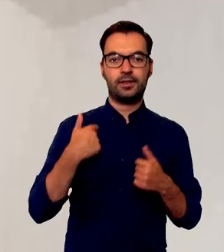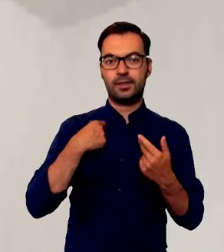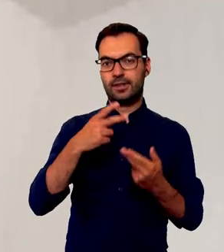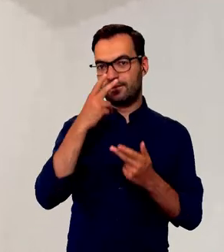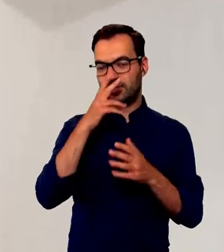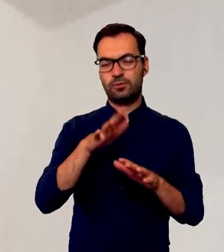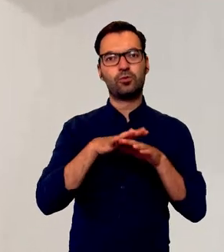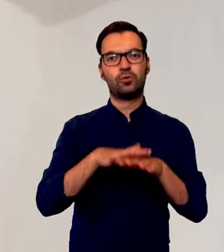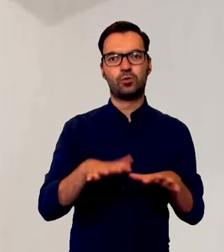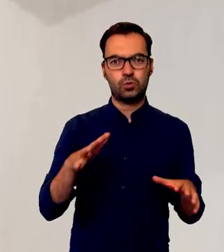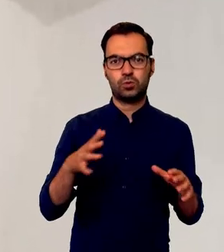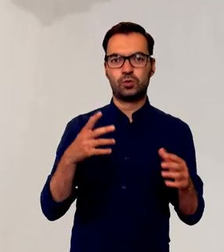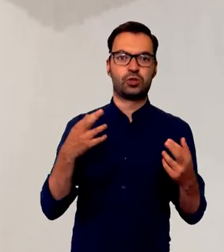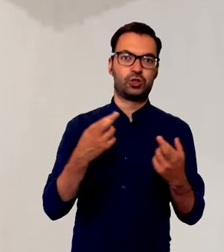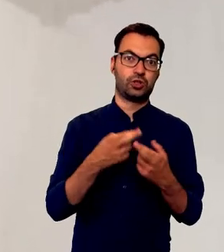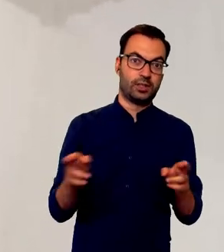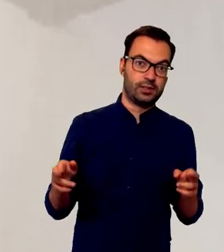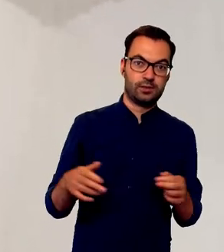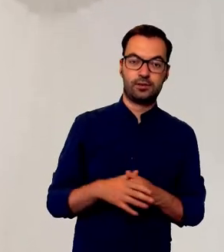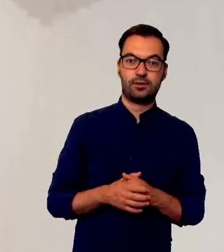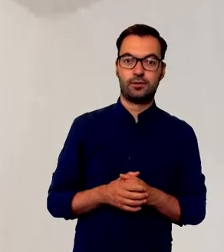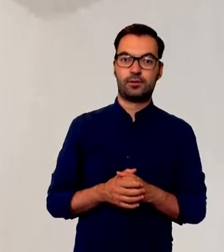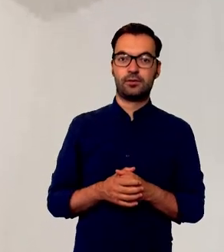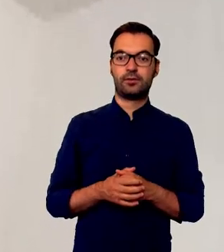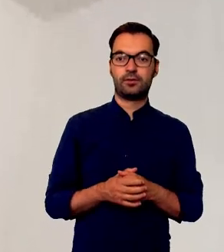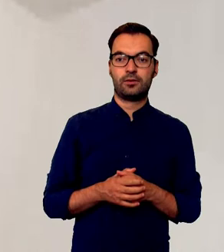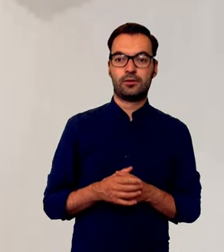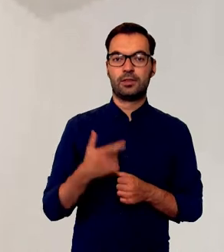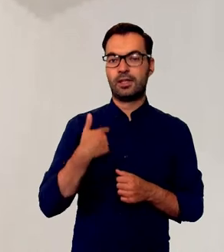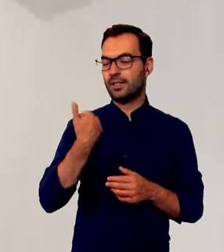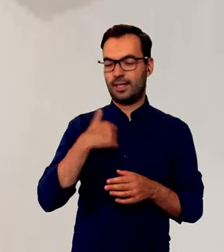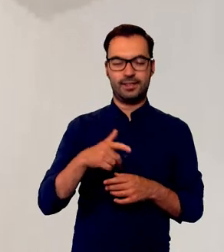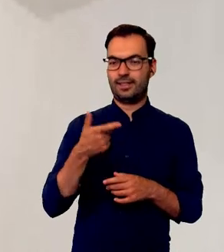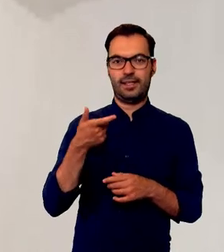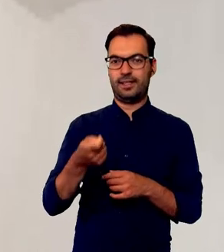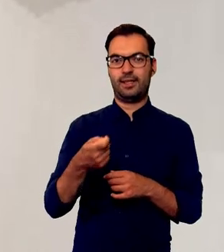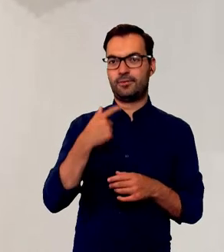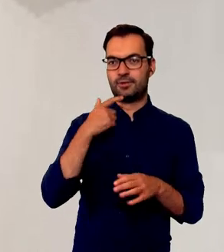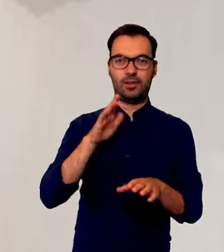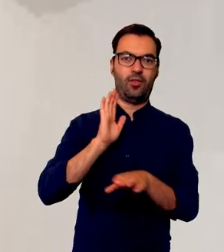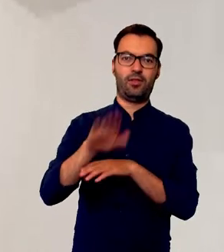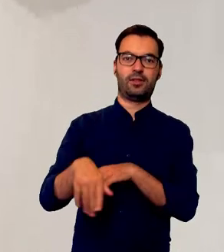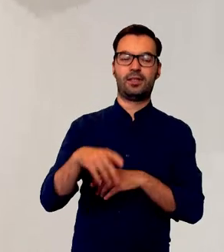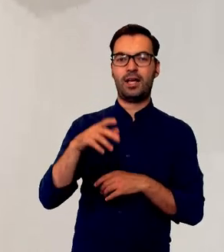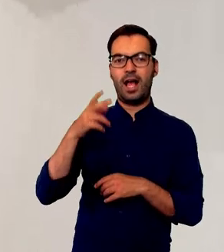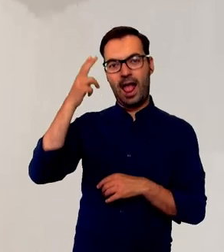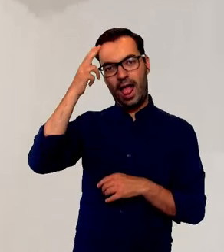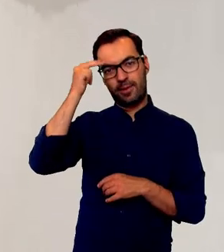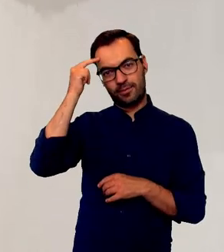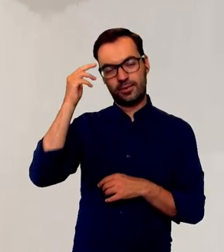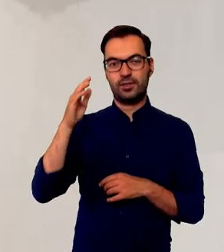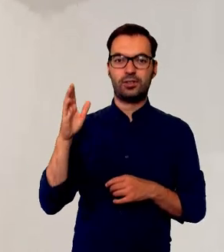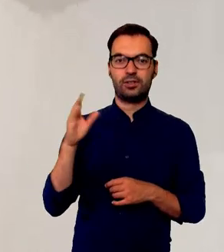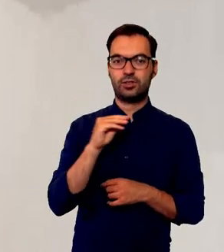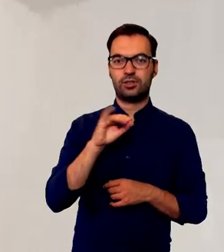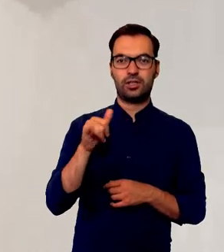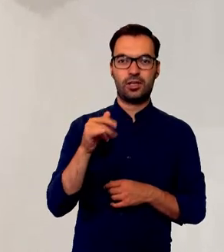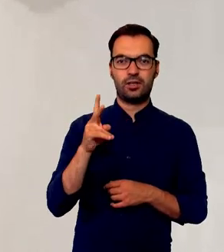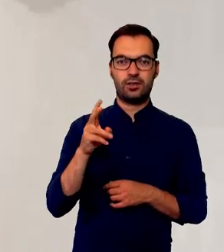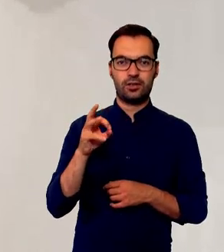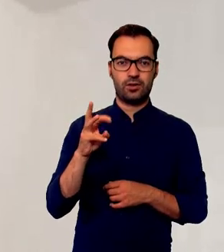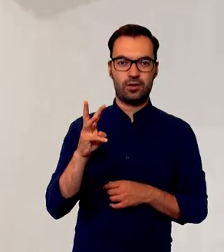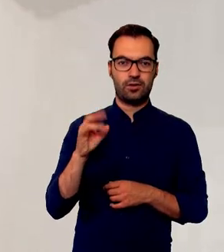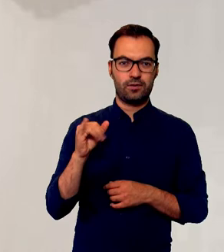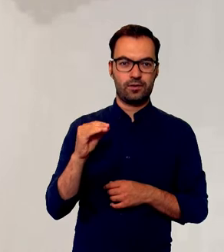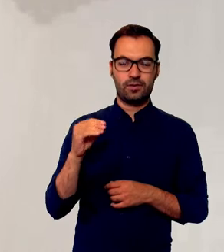widziałam. Ja nie dam zakopać Emiratów Arabskich, nie dam zakopać szejków, muszę